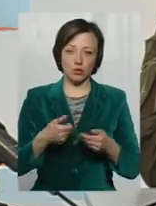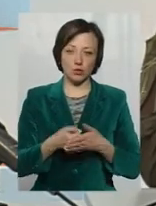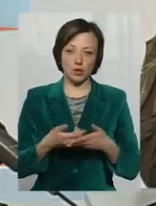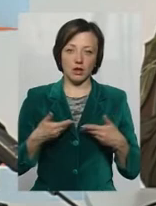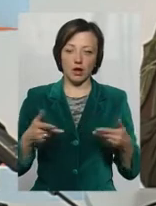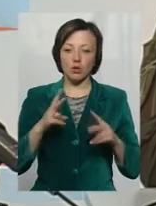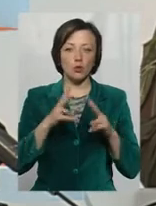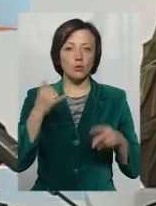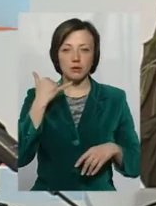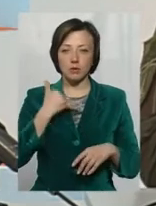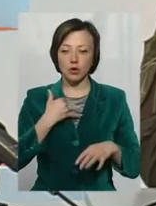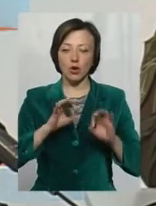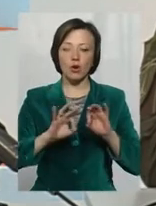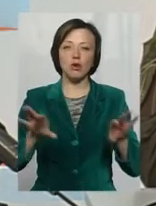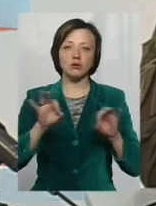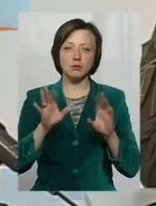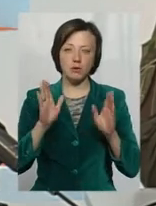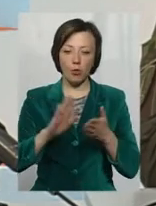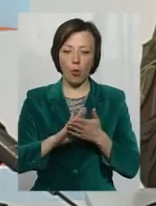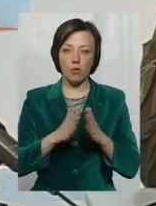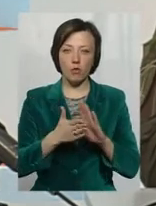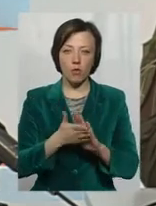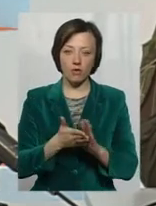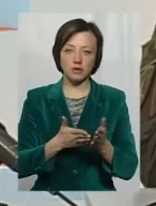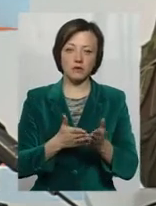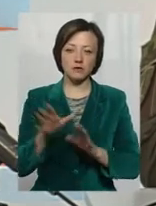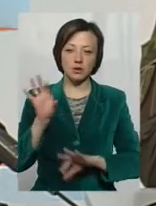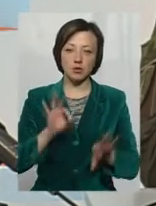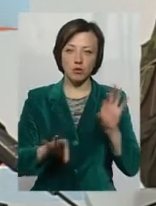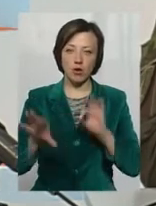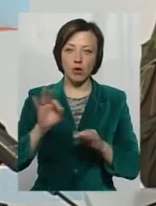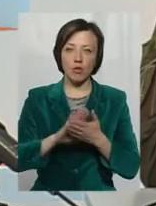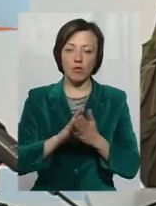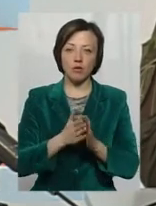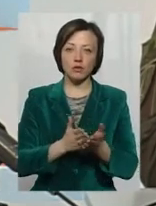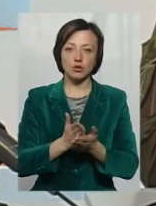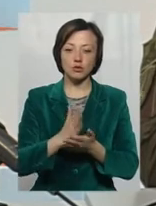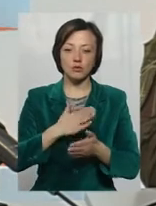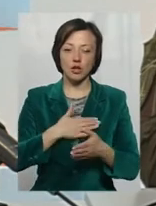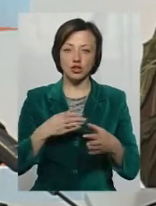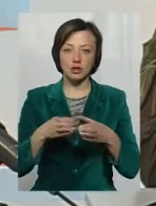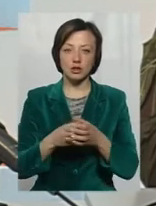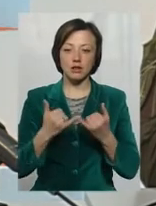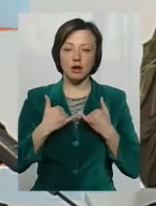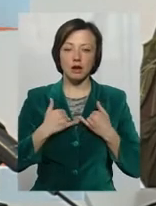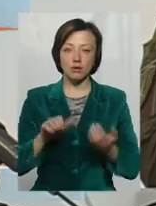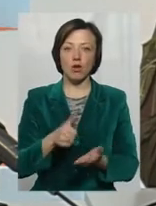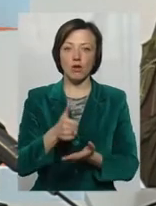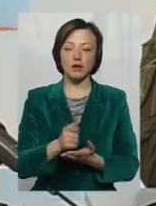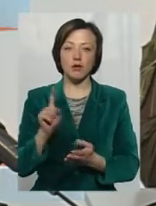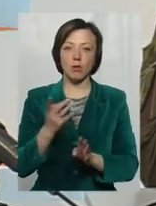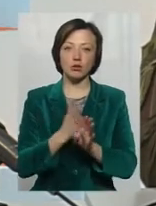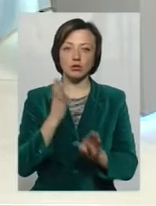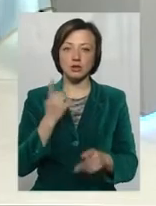перезвонив, ми всім розповімо умови проходження відбору, умови проходження служби в нашій частині. Для нас головне, в першу чергу,